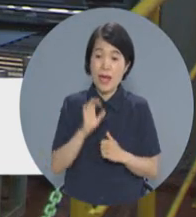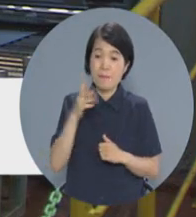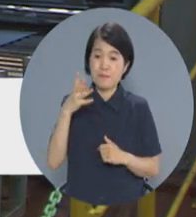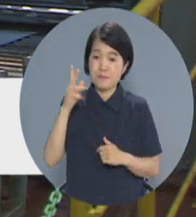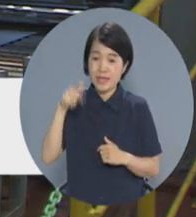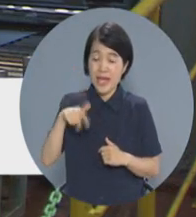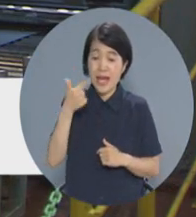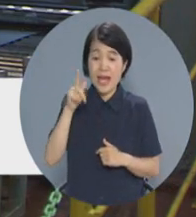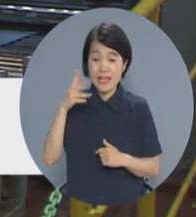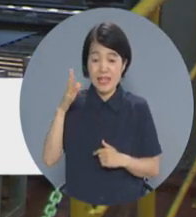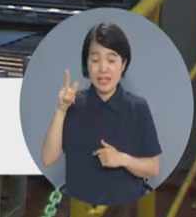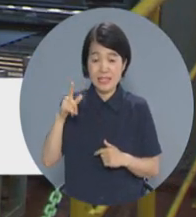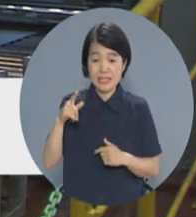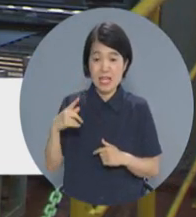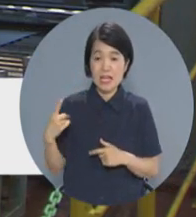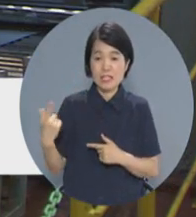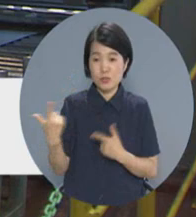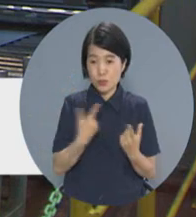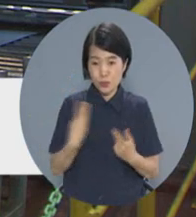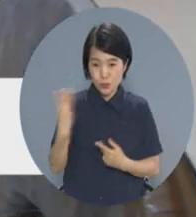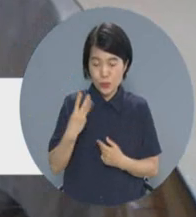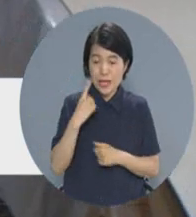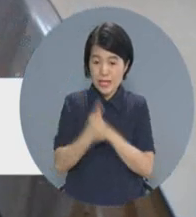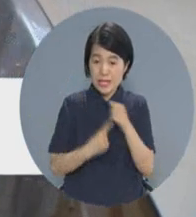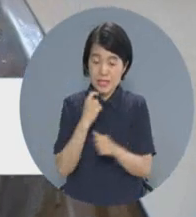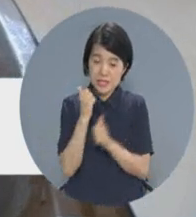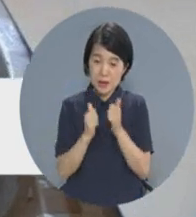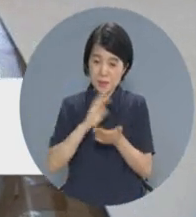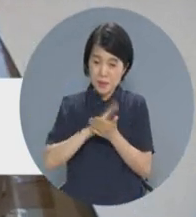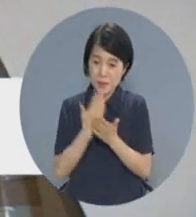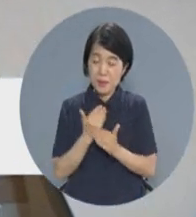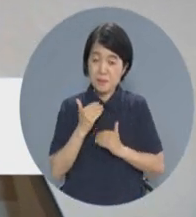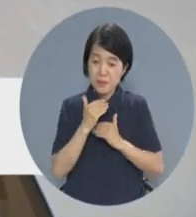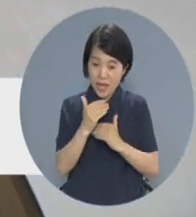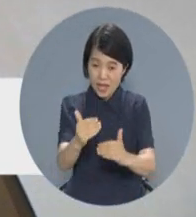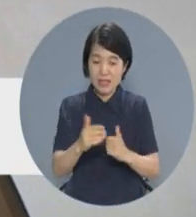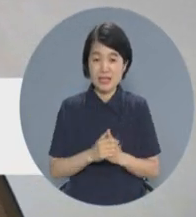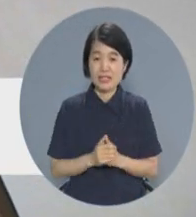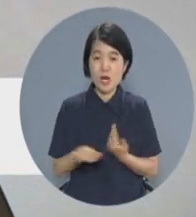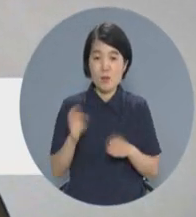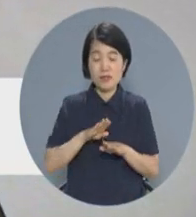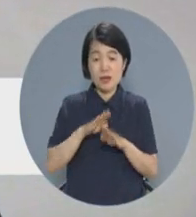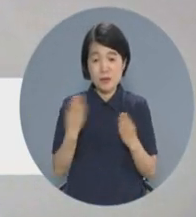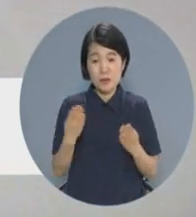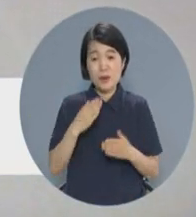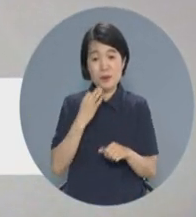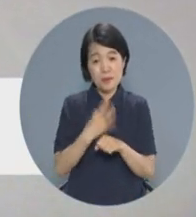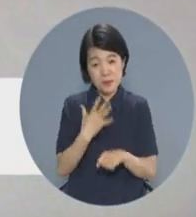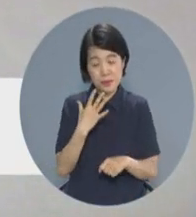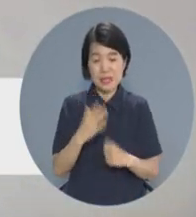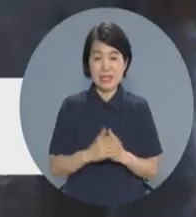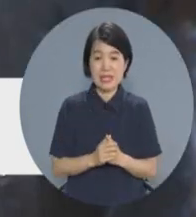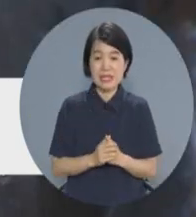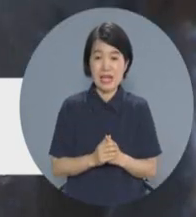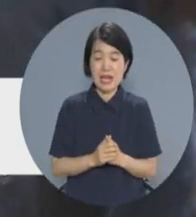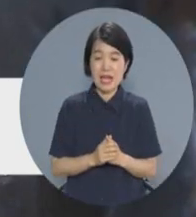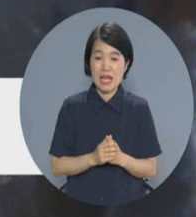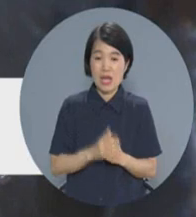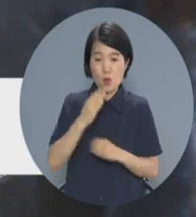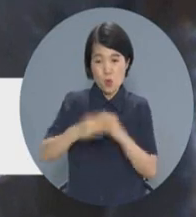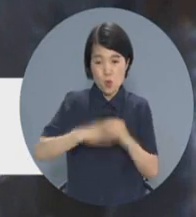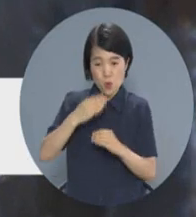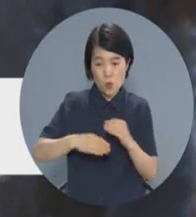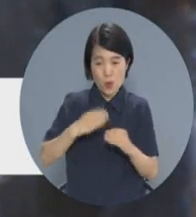엠텍, 하나테크와 협업을 통해 1년여의 실험과 개선 과정을 거쳐 포장 해체가 용이한 철강 코일 제품을